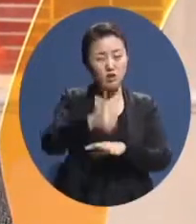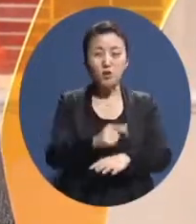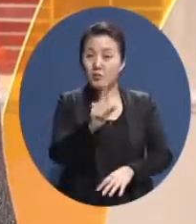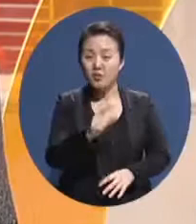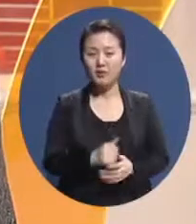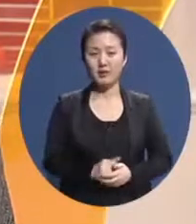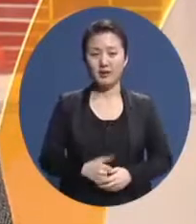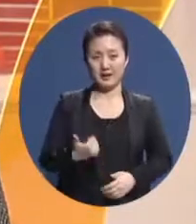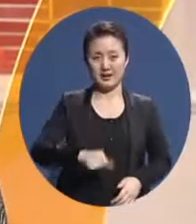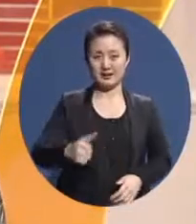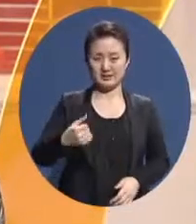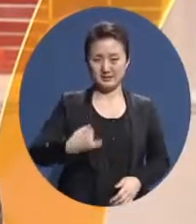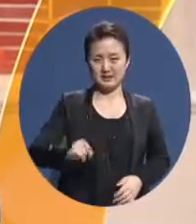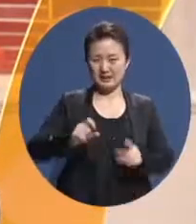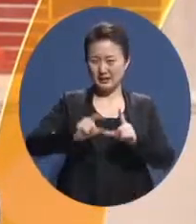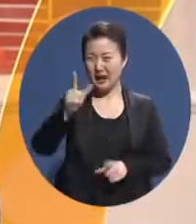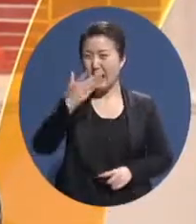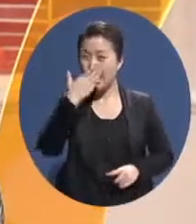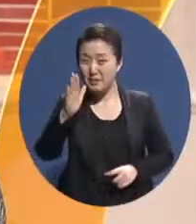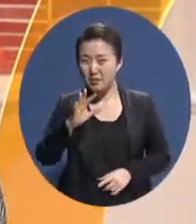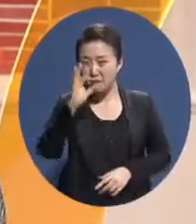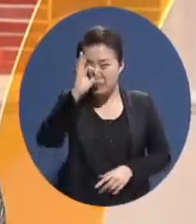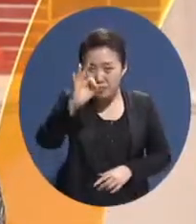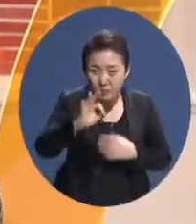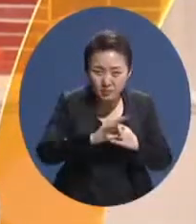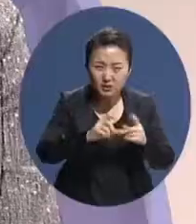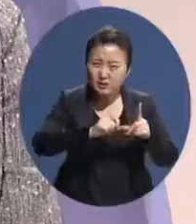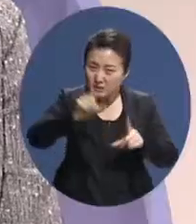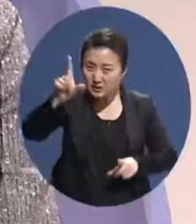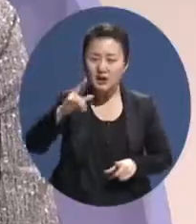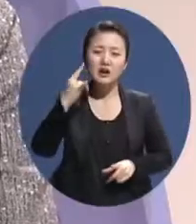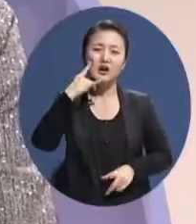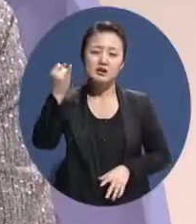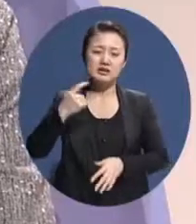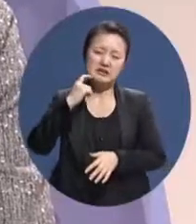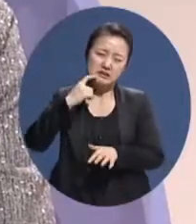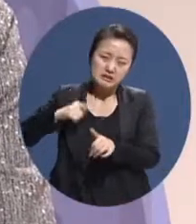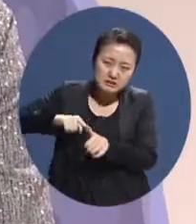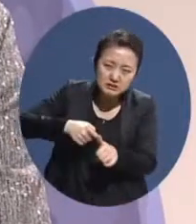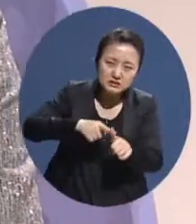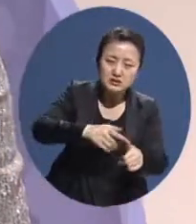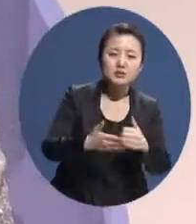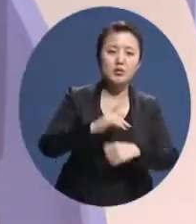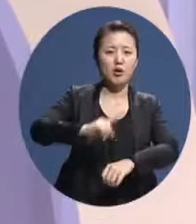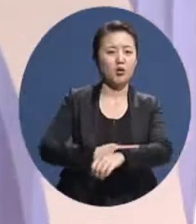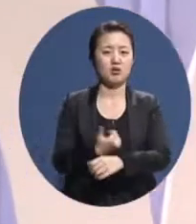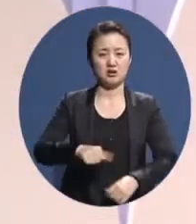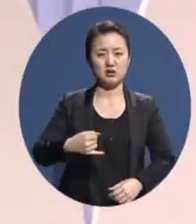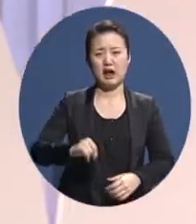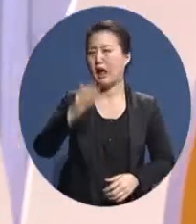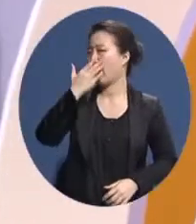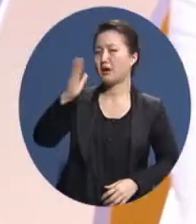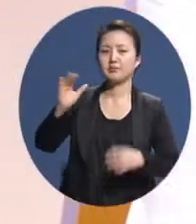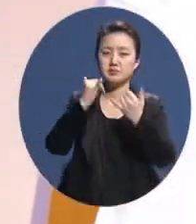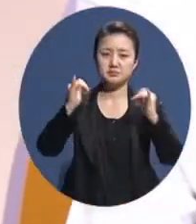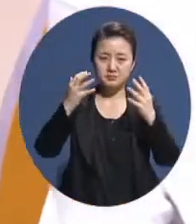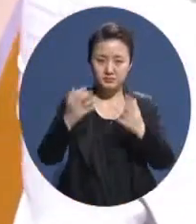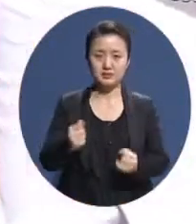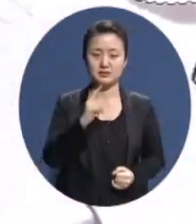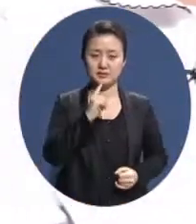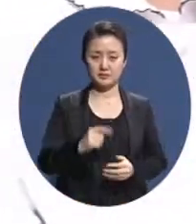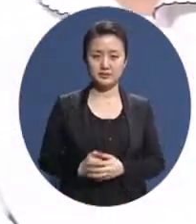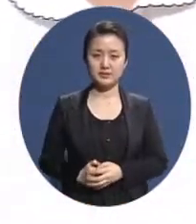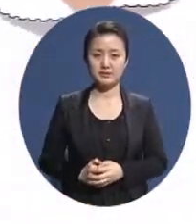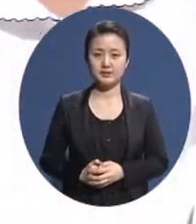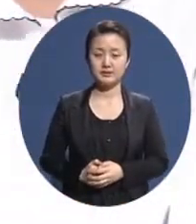쫓아다니면서 먹이든가 아니면 이제 먹으라고 막 야단을 치는 이제 그런 유형인데 뭐 이걸 보시는 분들은 다 아시겠지만 느끼시겠지만 이렇게 해서